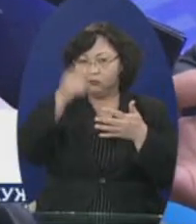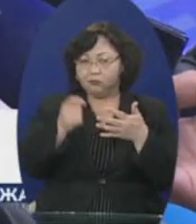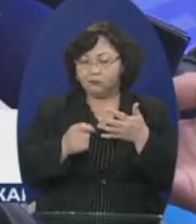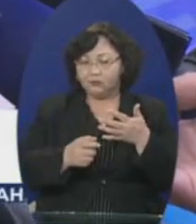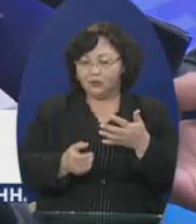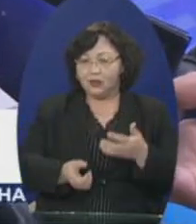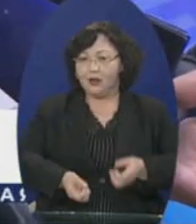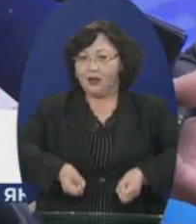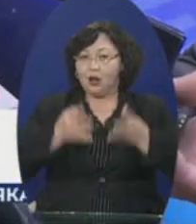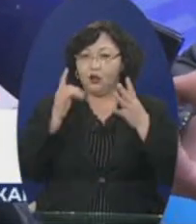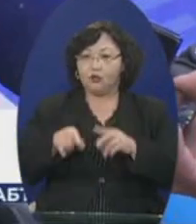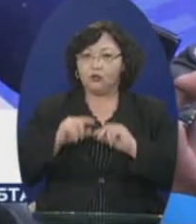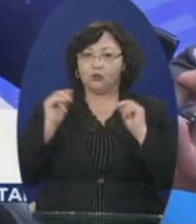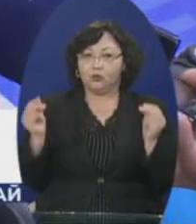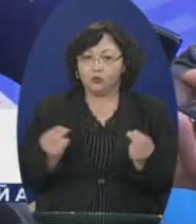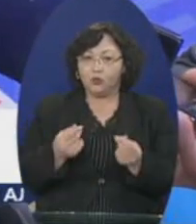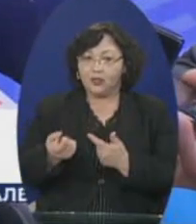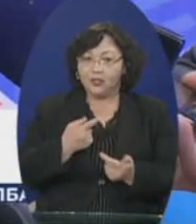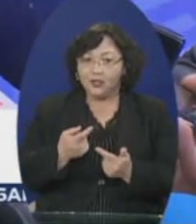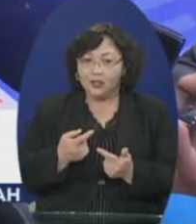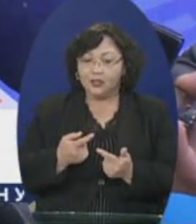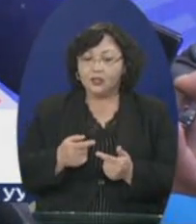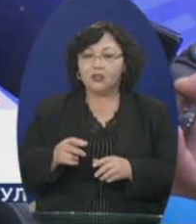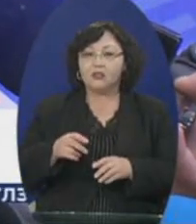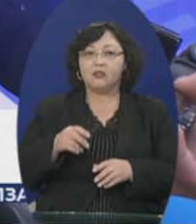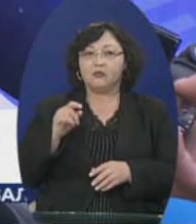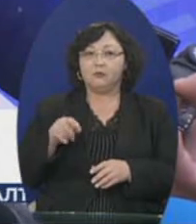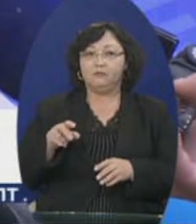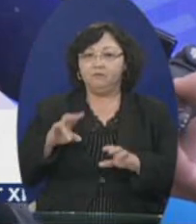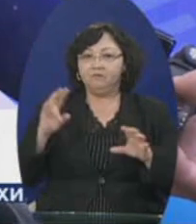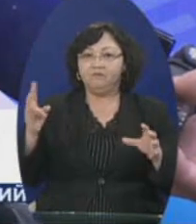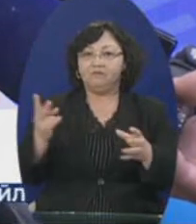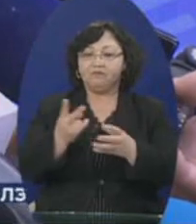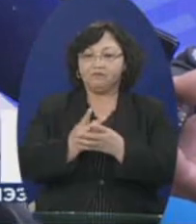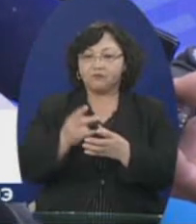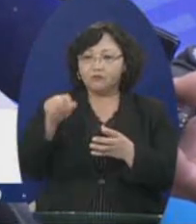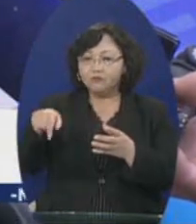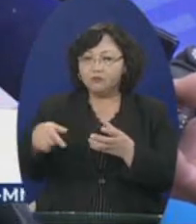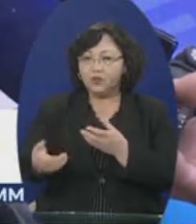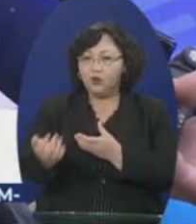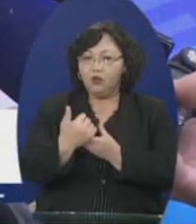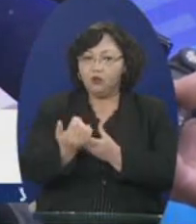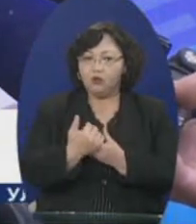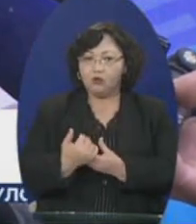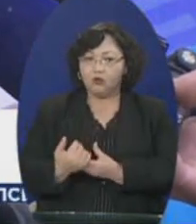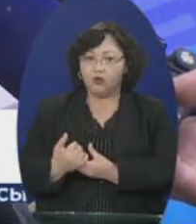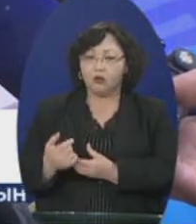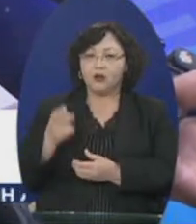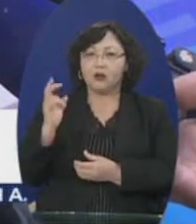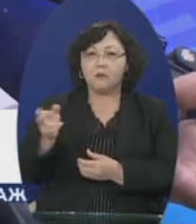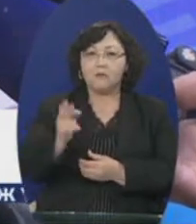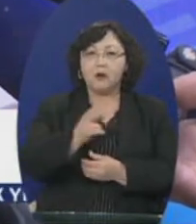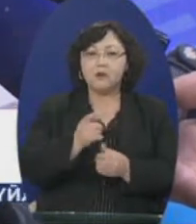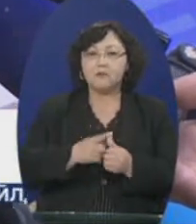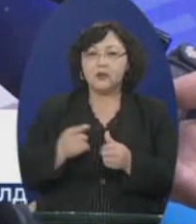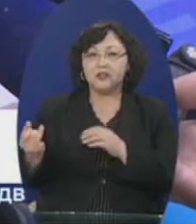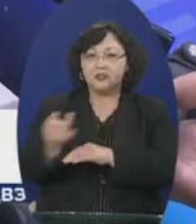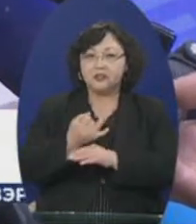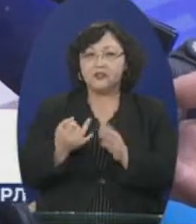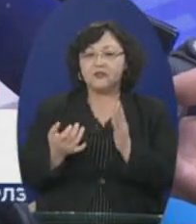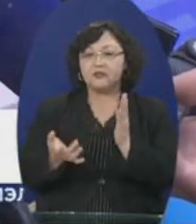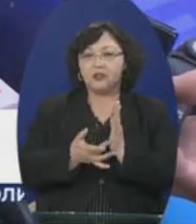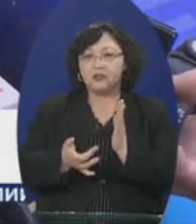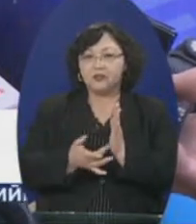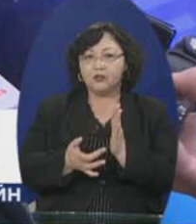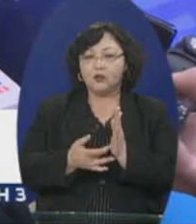хэмжээнд дээр бид нар нийт одоо нэгдлийн бүрэлдэхүүн багтж байгаа компаниудын төлөөлөл болсон инженер техникийн